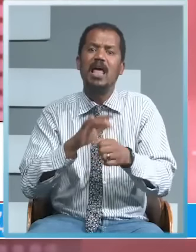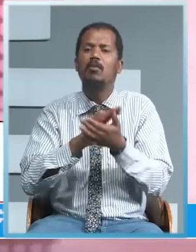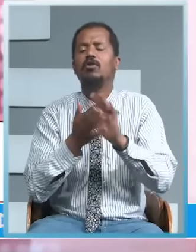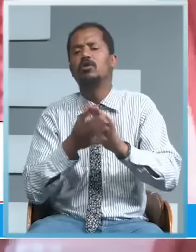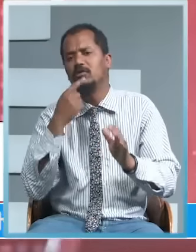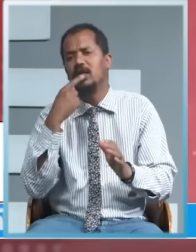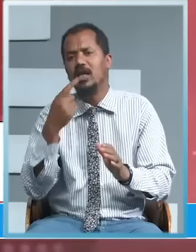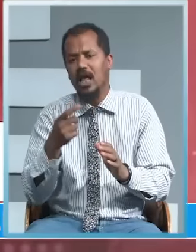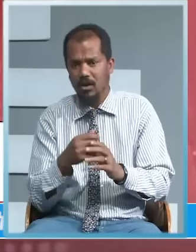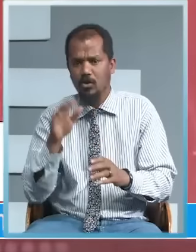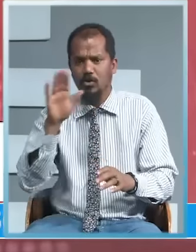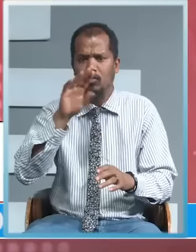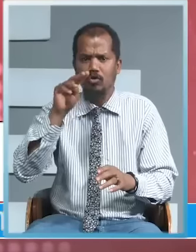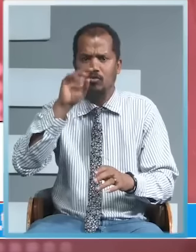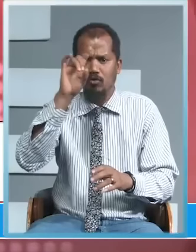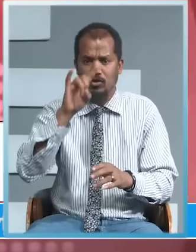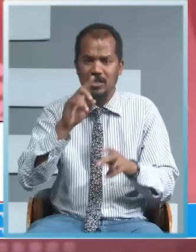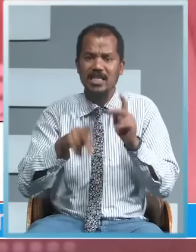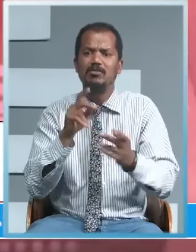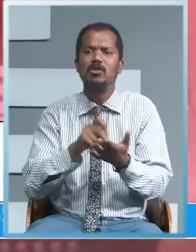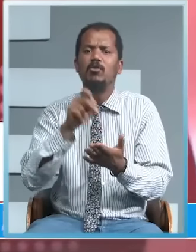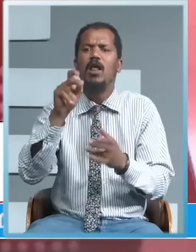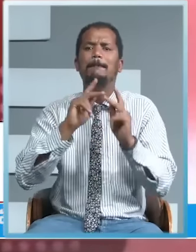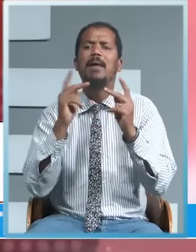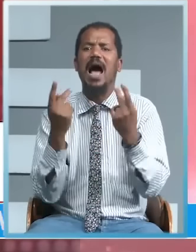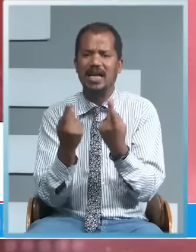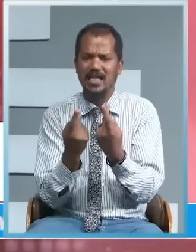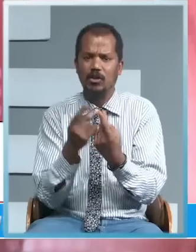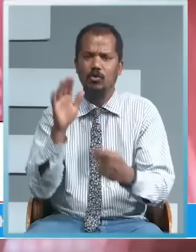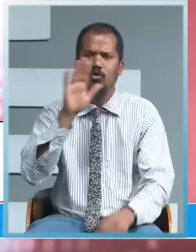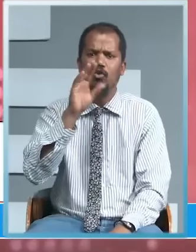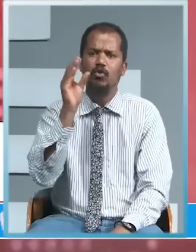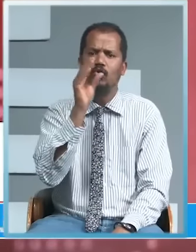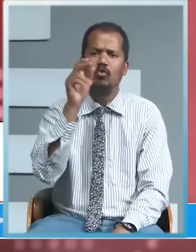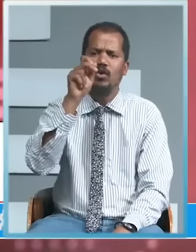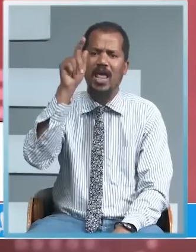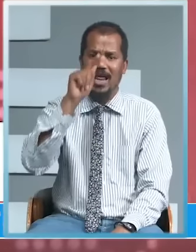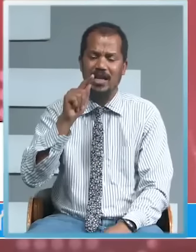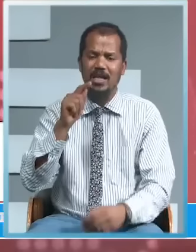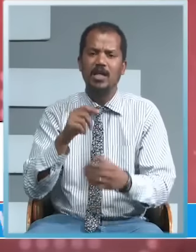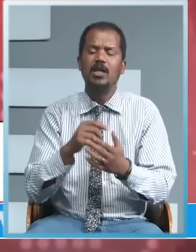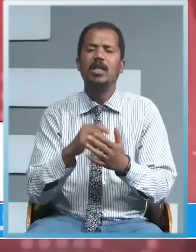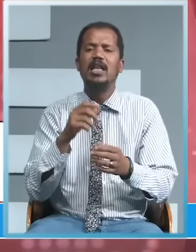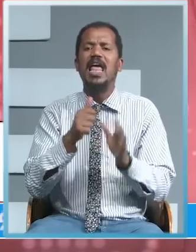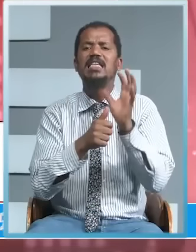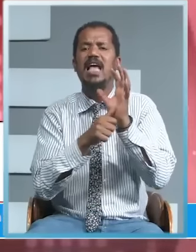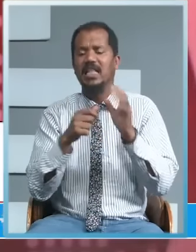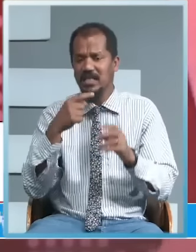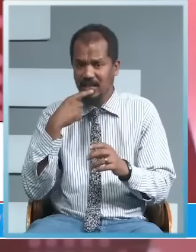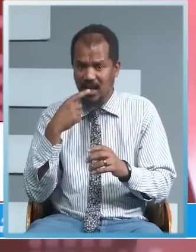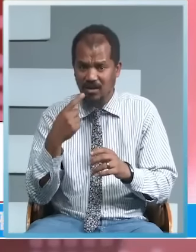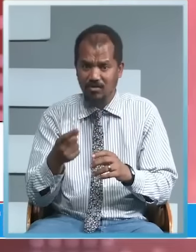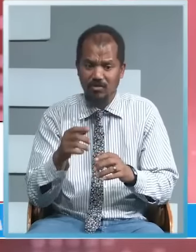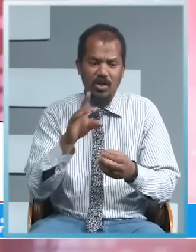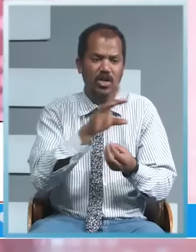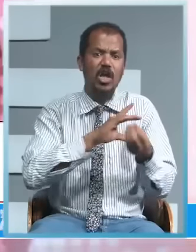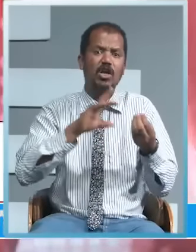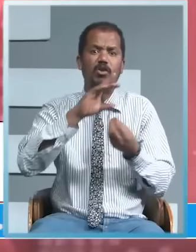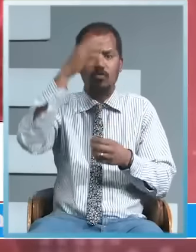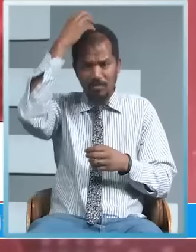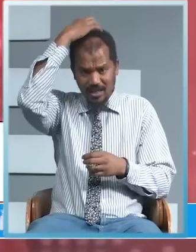መሆናቸውን አስታወቀ። የጉሙዝ ህዝብ ዴሞክራሲያዊ ፓርቲ ጉህዴን ሊቀመንበር ግራኝ ጉዴታ ለኢሳት እንደገለጹት